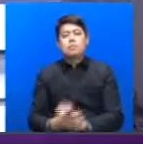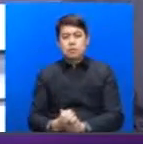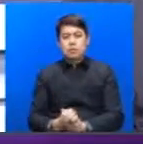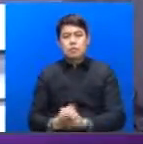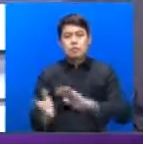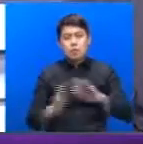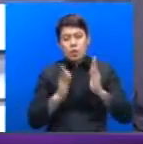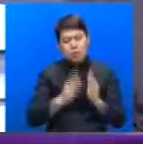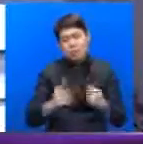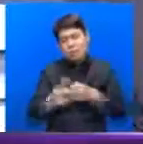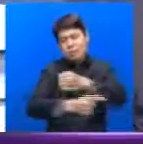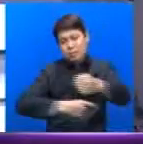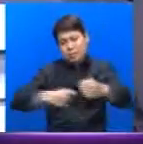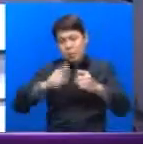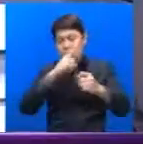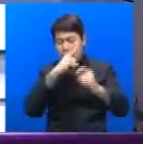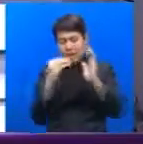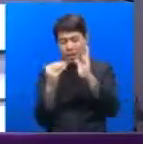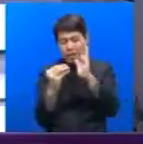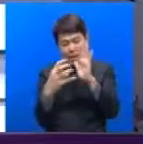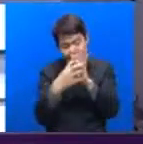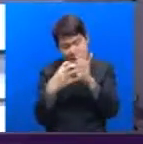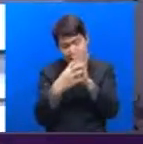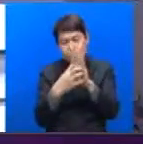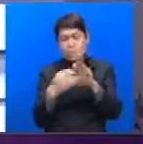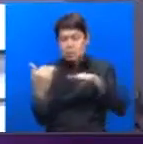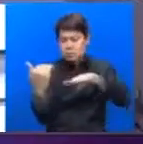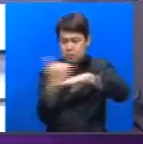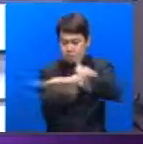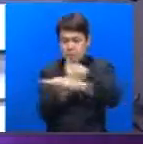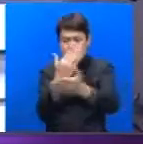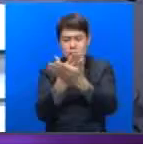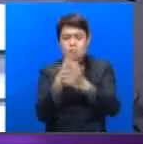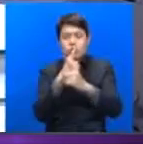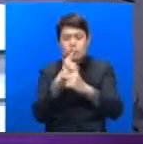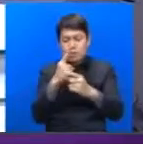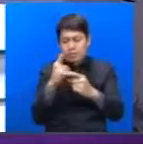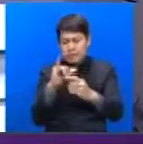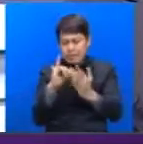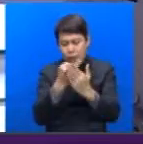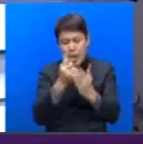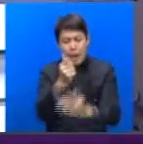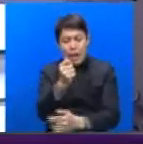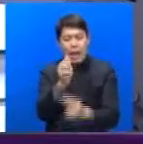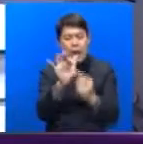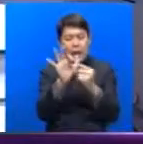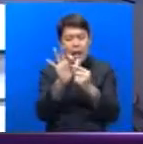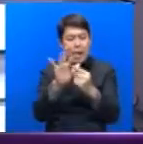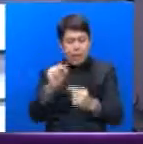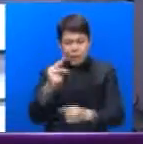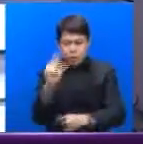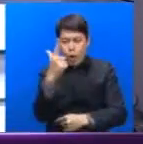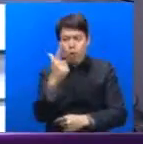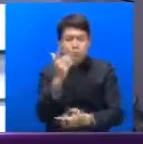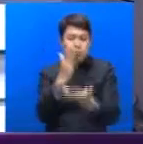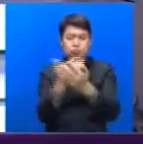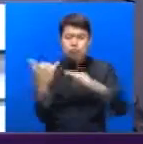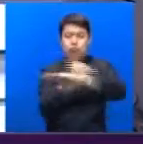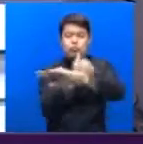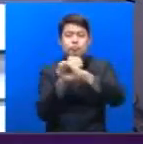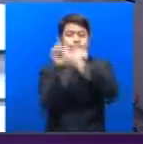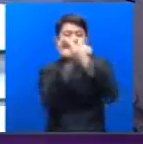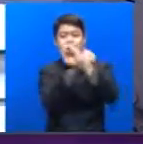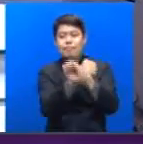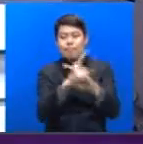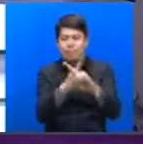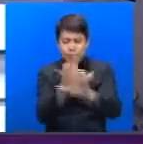ชาวนาจากภาคกลางปิดถนนสายเอเชียที่อำเภอไชโยจังหวัดอ่างทองนะคะเพื่อที่จะทวงเงินรับจำนำข้าวขณะที่ตัวแทน